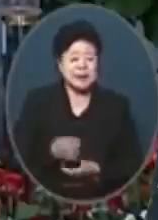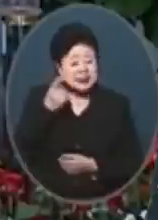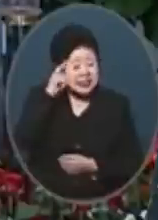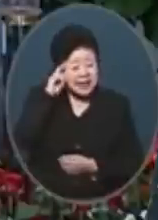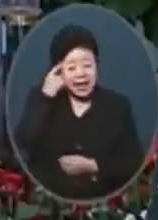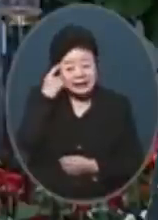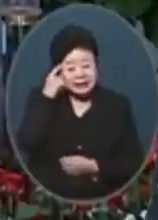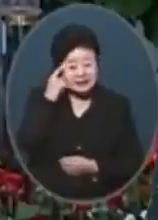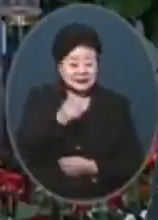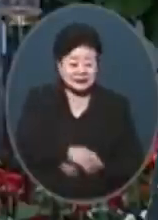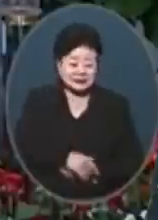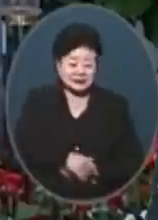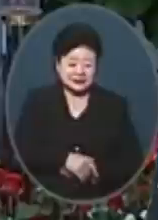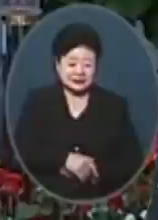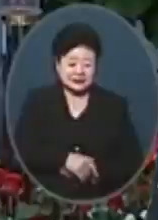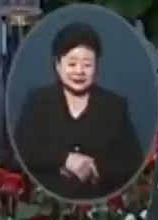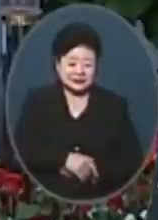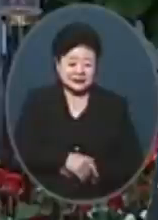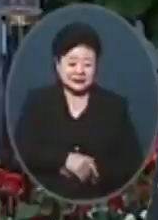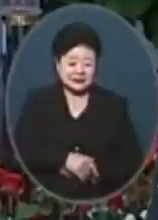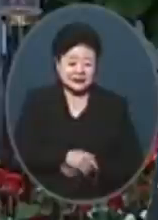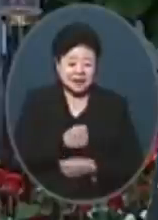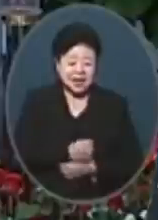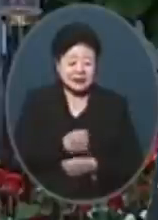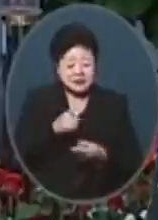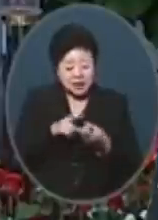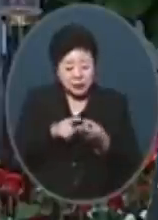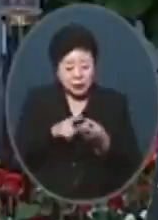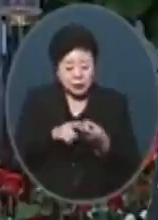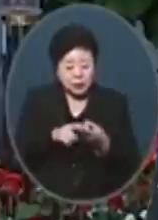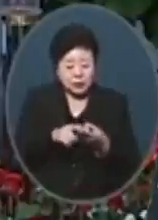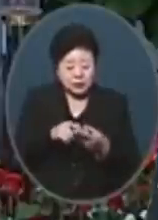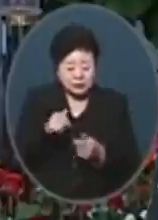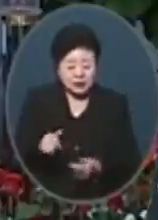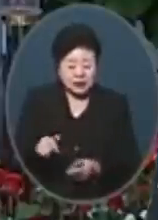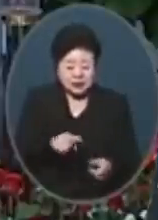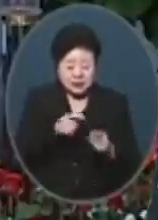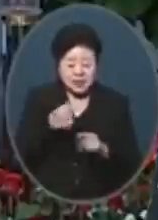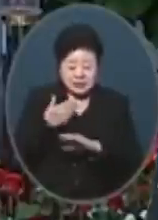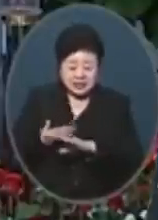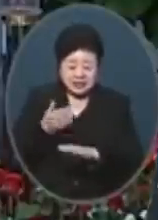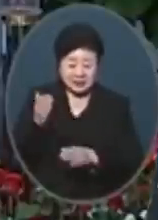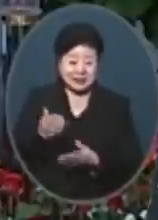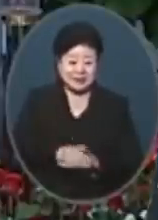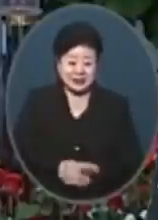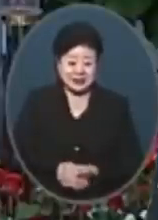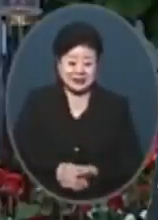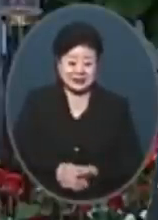생각을 어떻게 하느냐에 따라서 삶이 달라집니다.